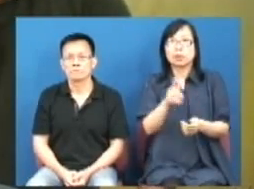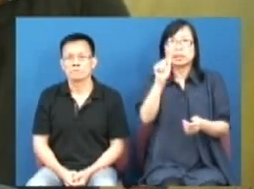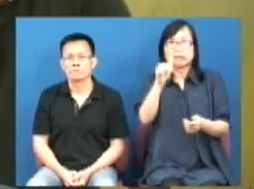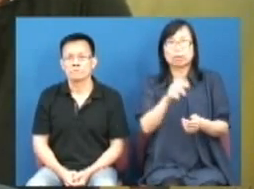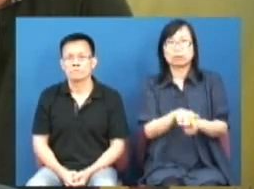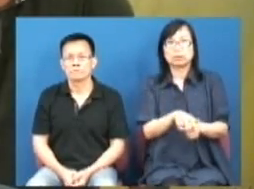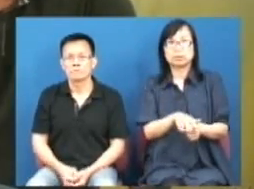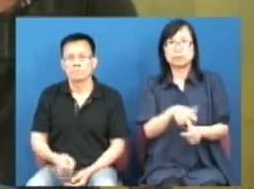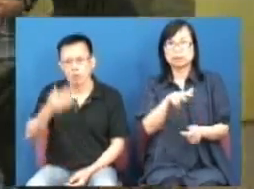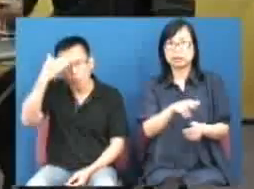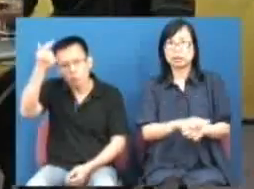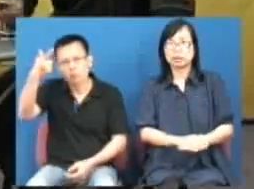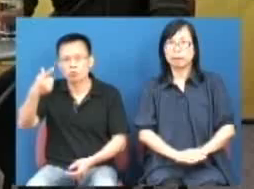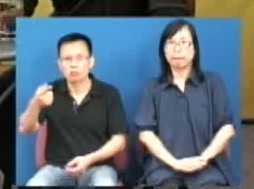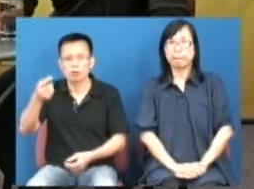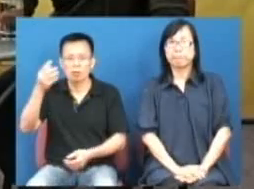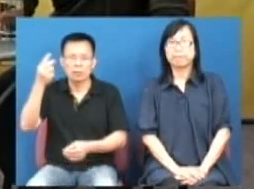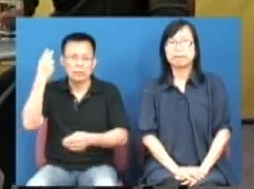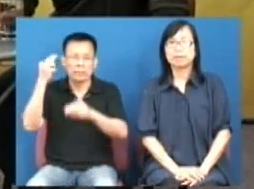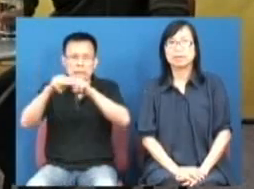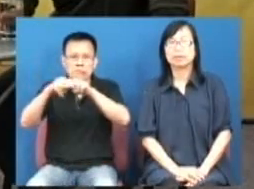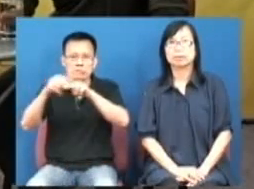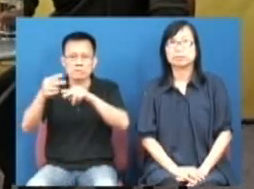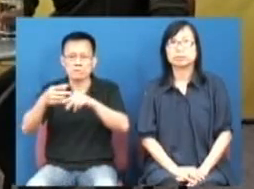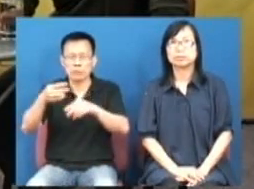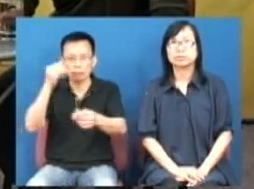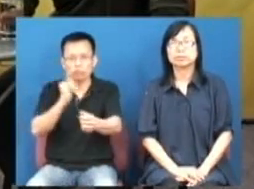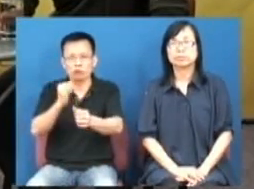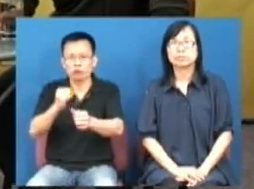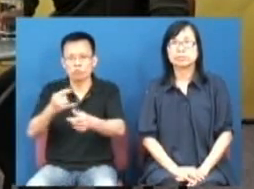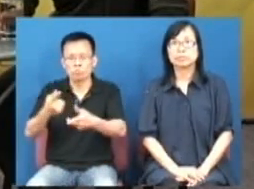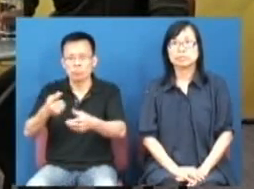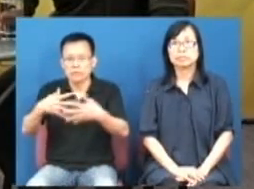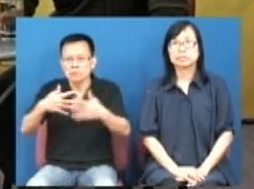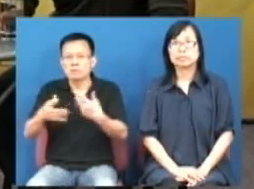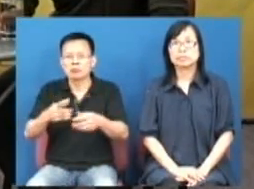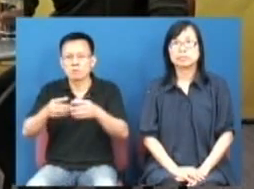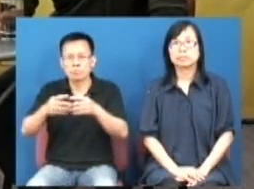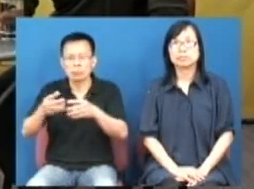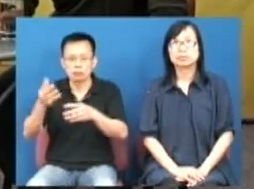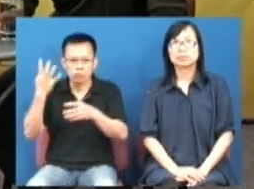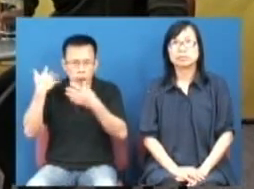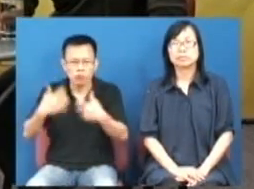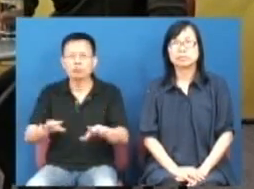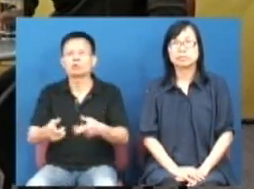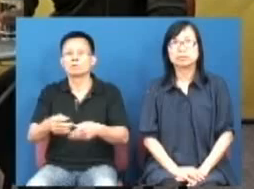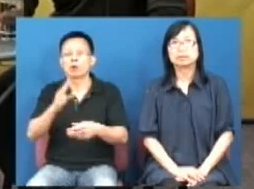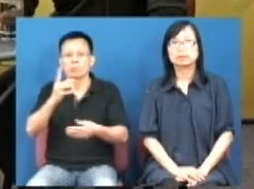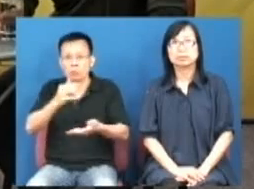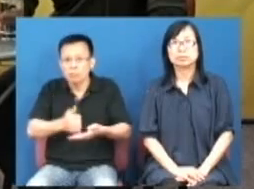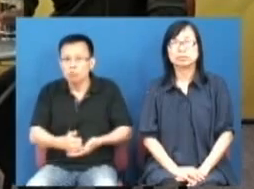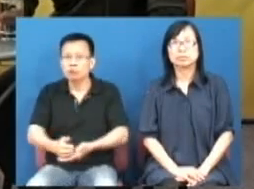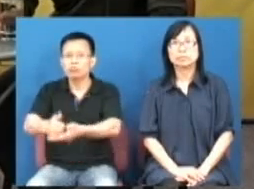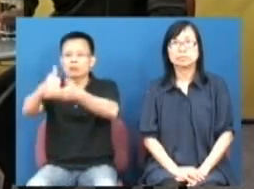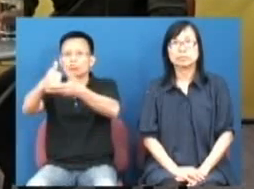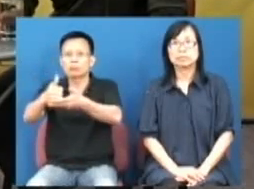性。 好彩咧，文化大革命已經成為過去，否則你知唔知我驚住咧？我哋經已而家，我哋好尊敬嘅係高坤教授，